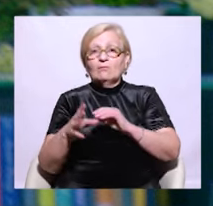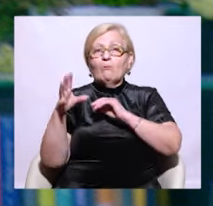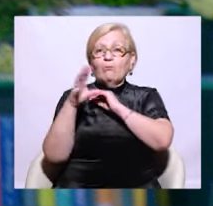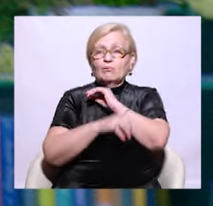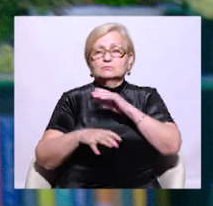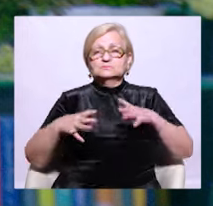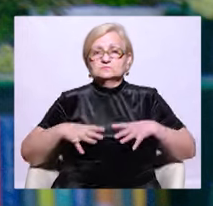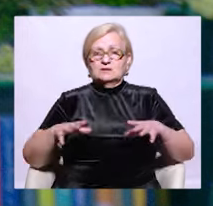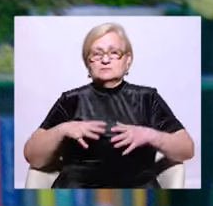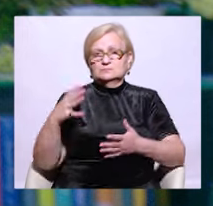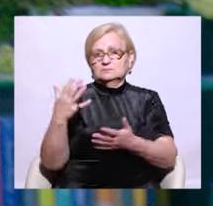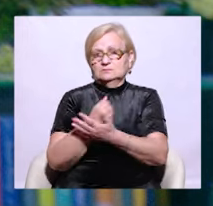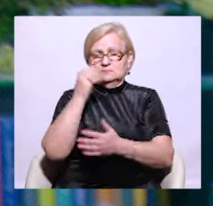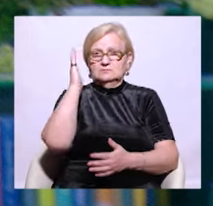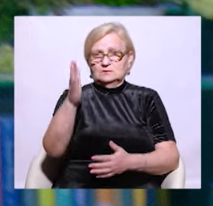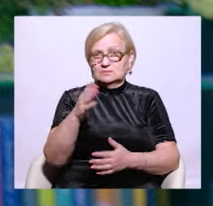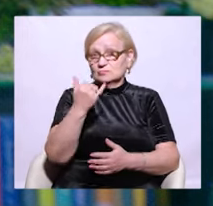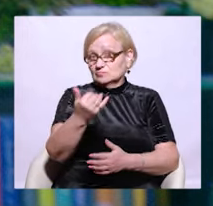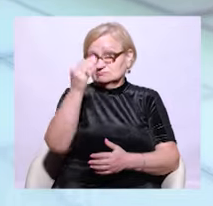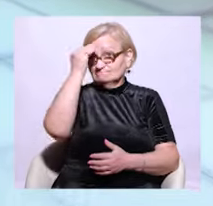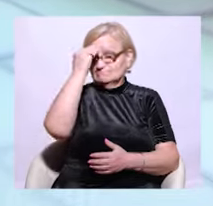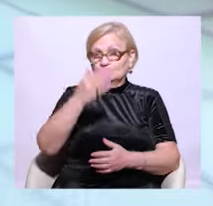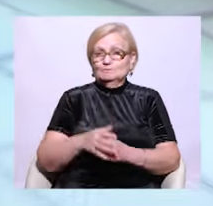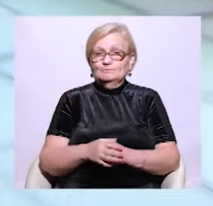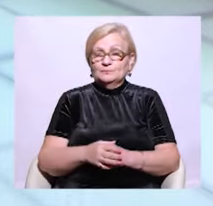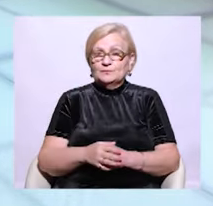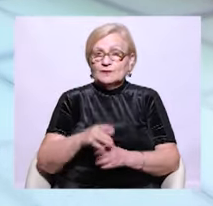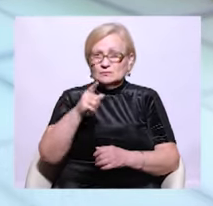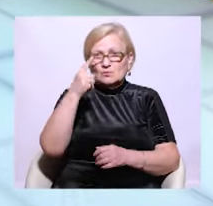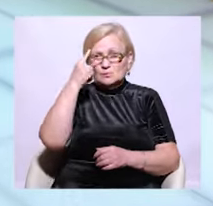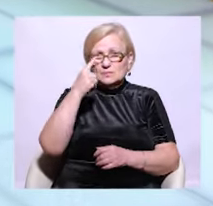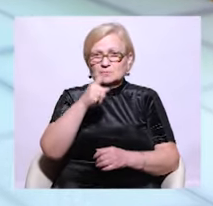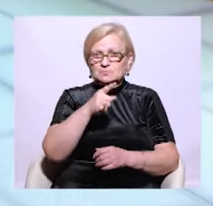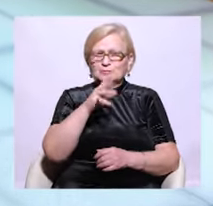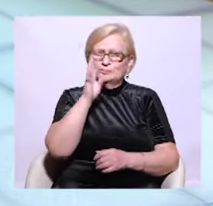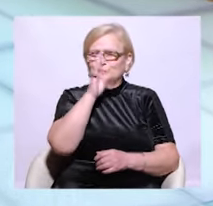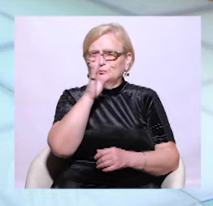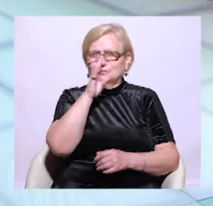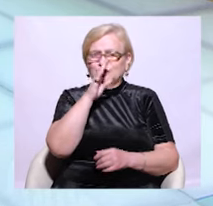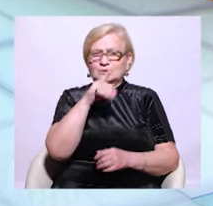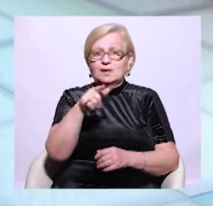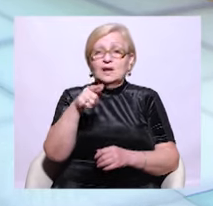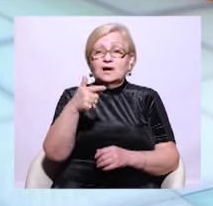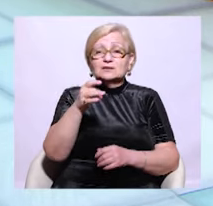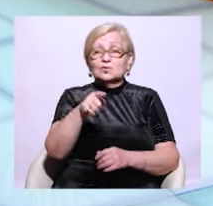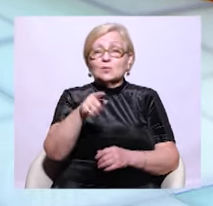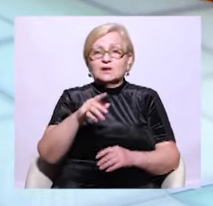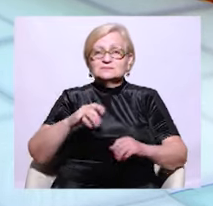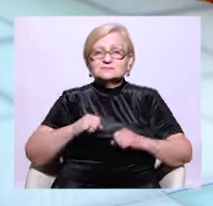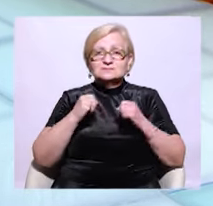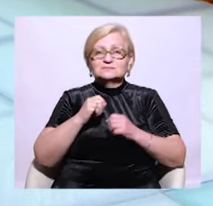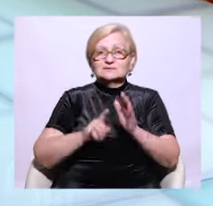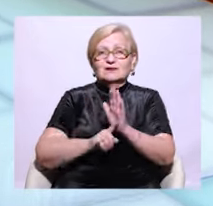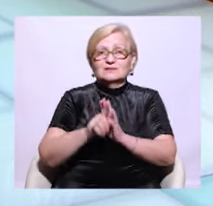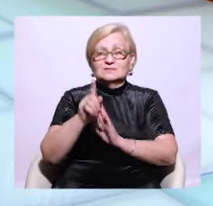მოუტანდა გამარჯვებას. შემთხვევითი არ არის, რომ გრიგოლ ხანძთელის ამ მოღვაწეობას სწორედ